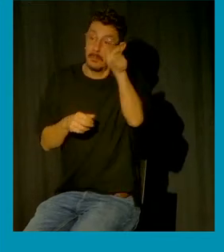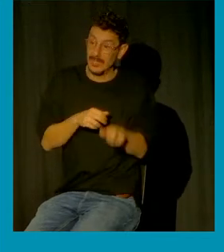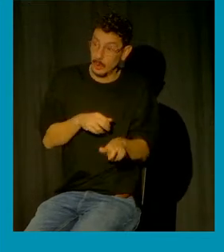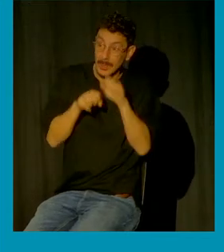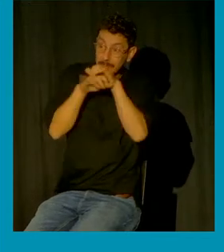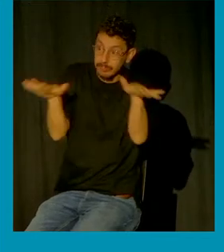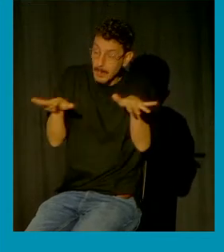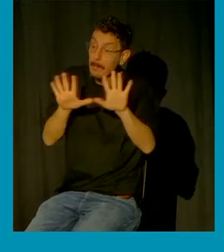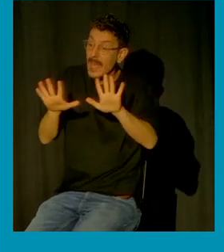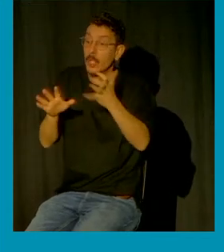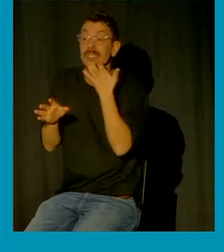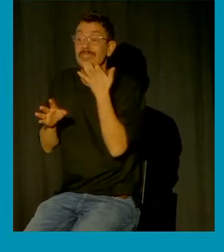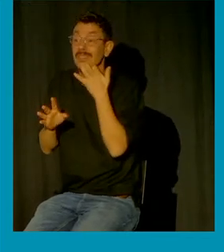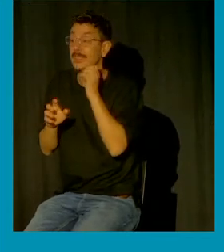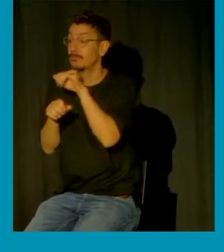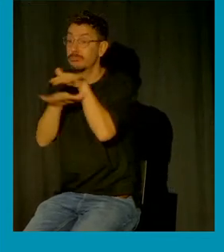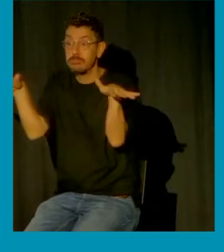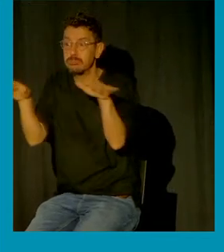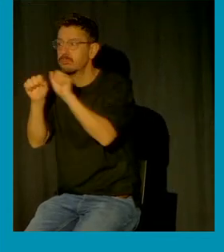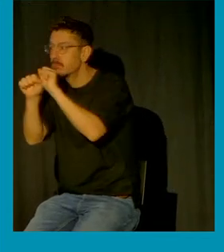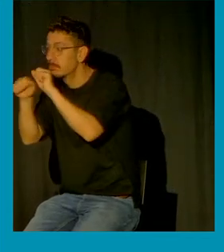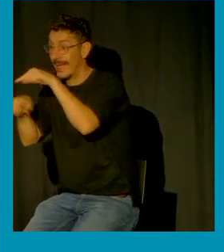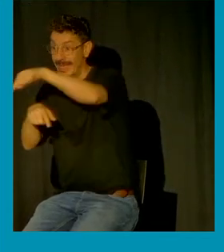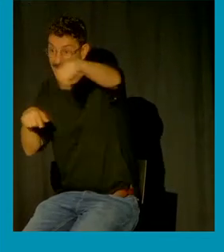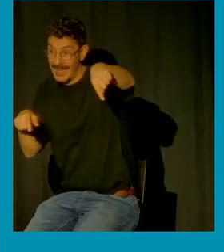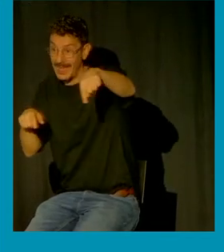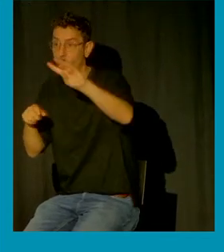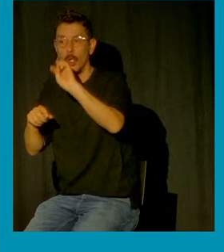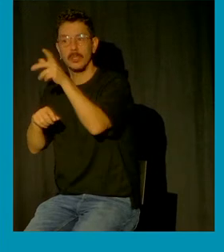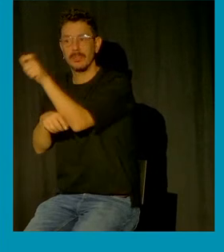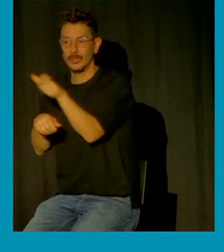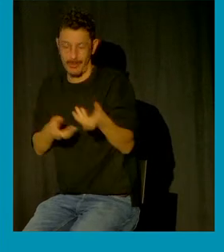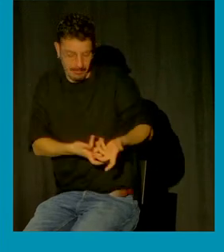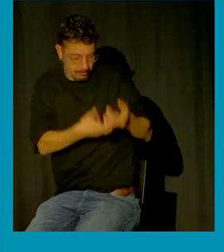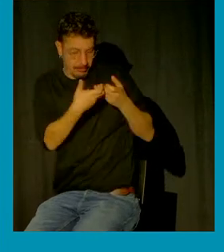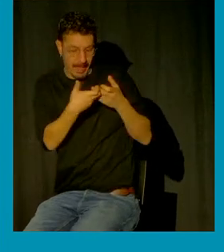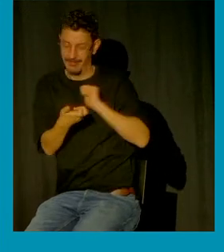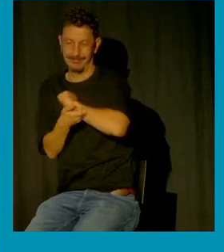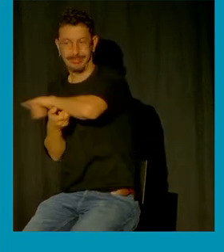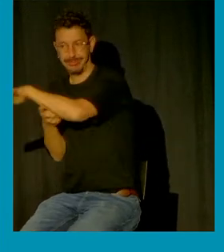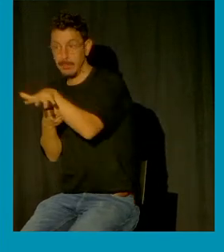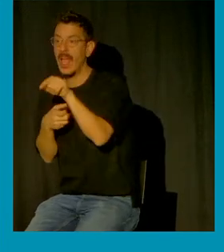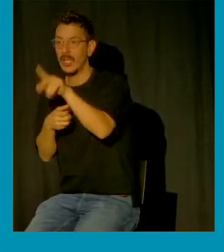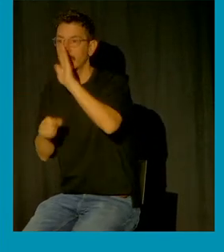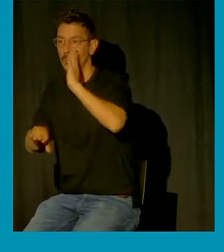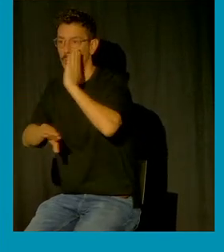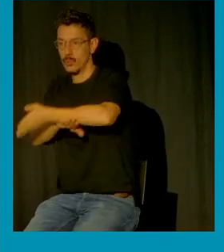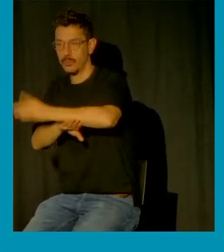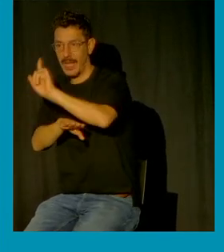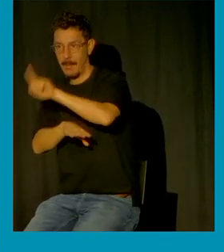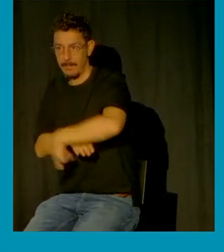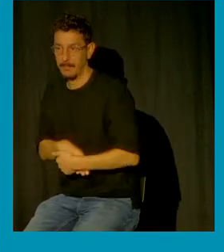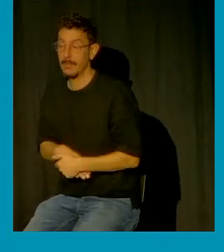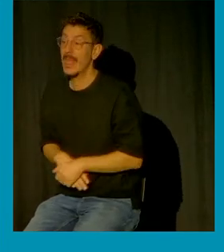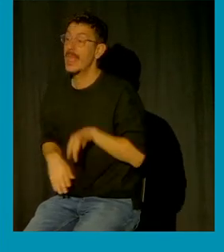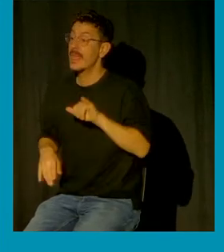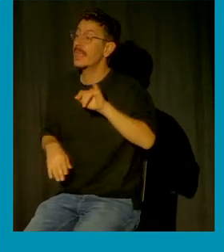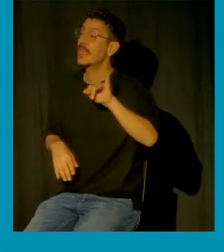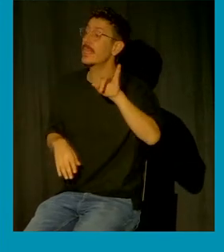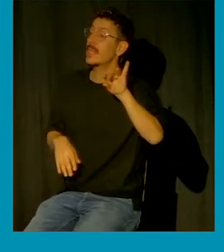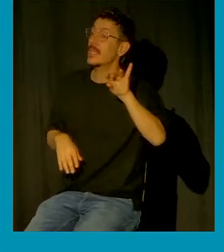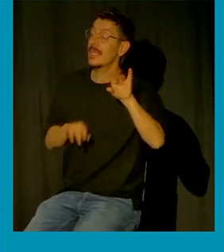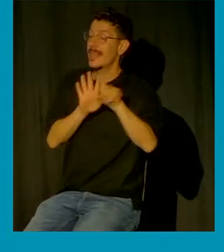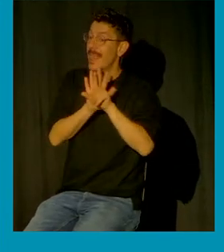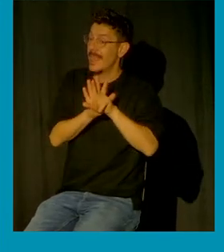puguin també ser castigats i per tant això capgirarà les possibilitats de tutela i tenir altres mencions sobre la llei